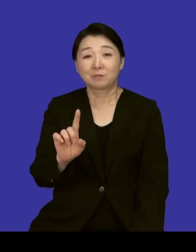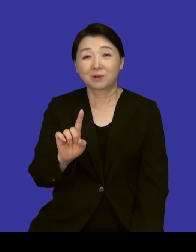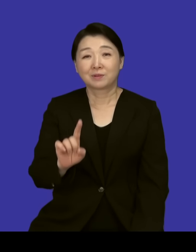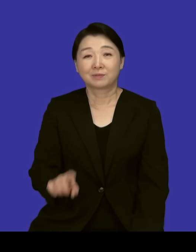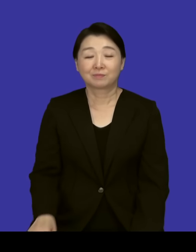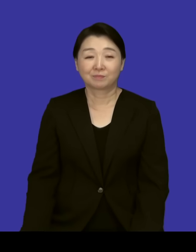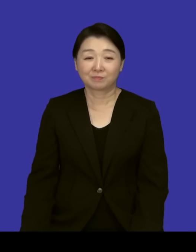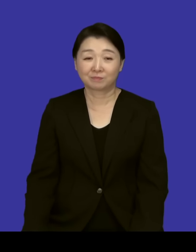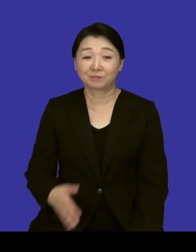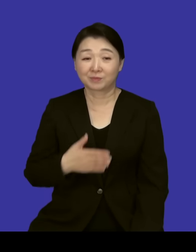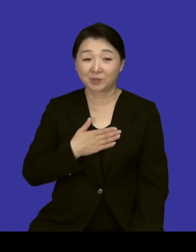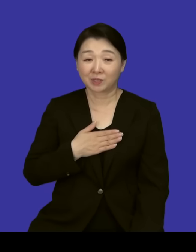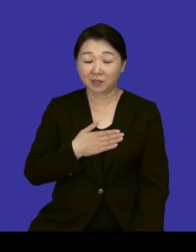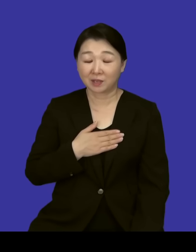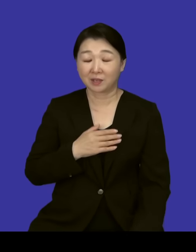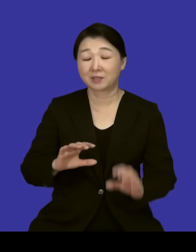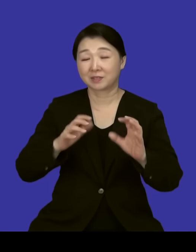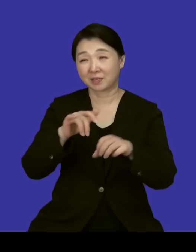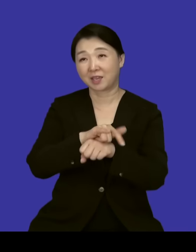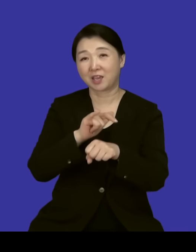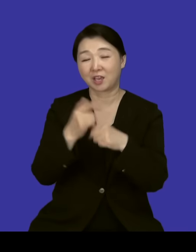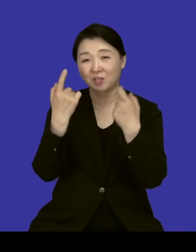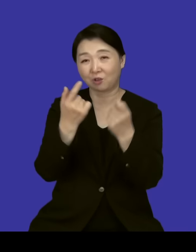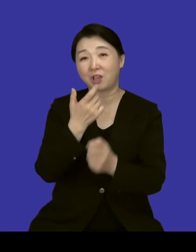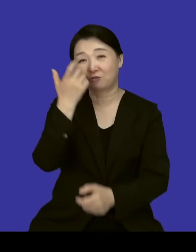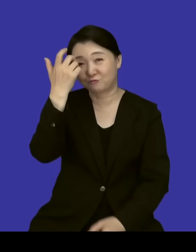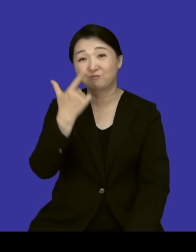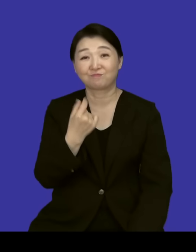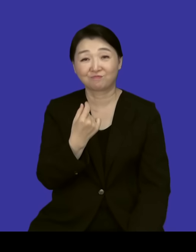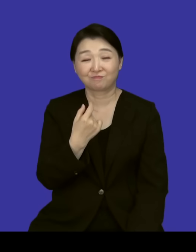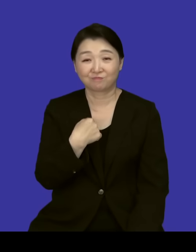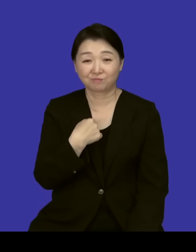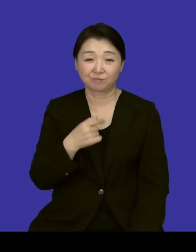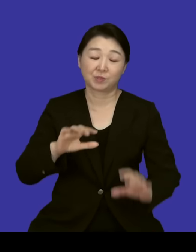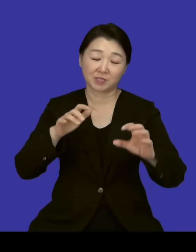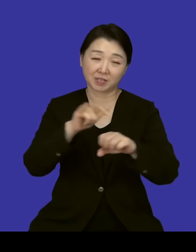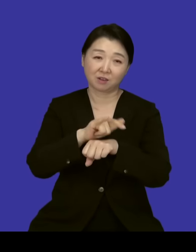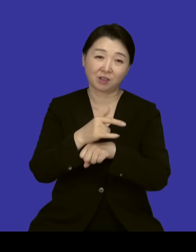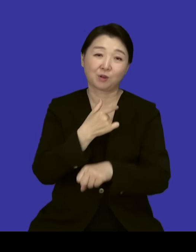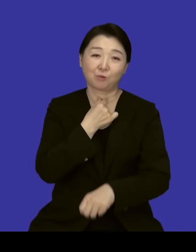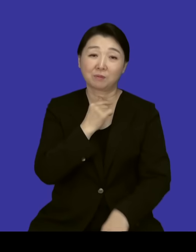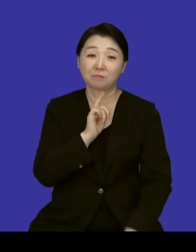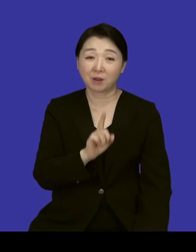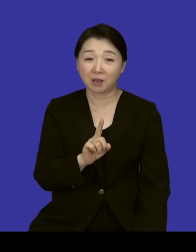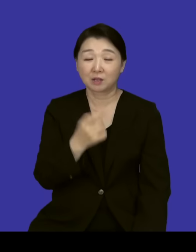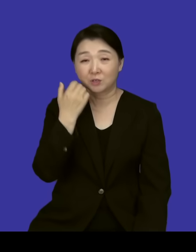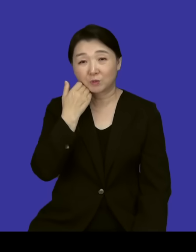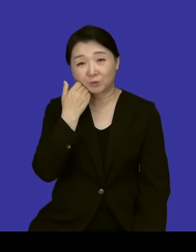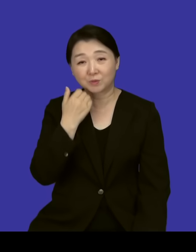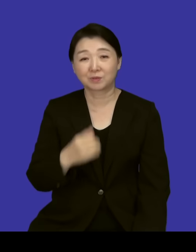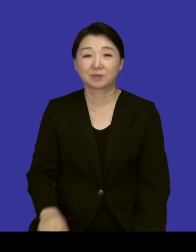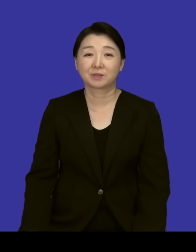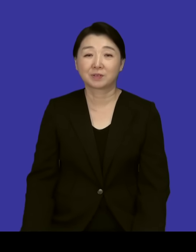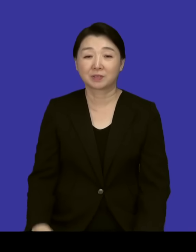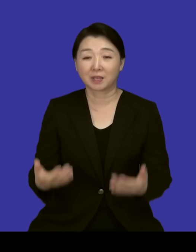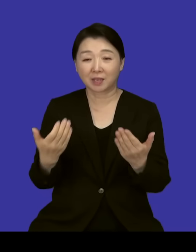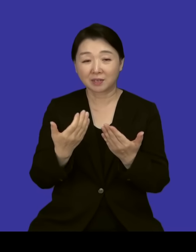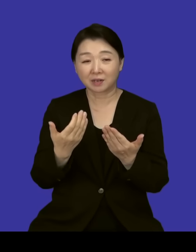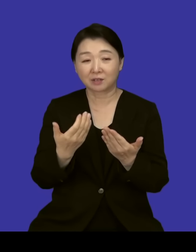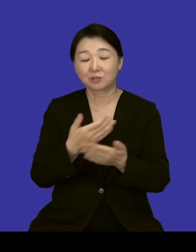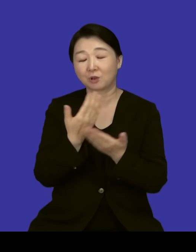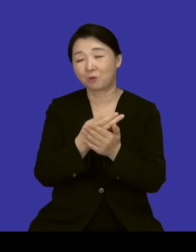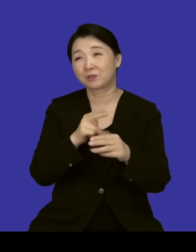합니다. 아, 제가 세계 여행 다니는 게 꿈이었는데 어릴 때부터 세계 여행 다니고 싶어요. 어떤 분들은 아, 내가 일하는 거 이제